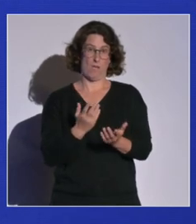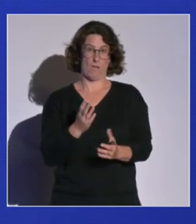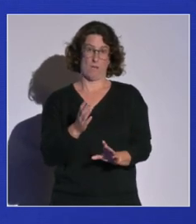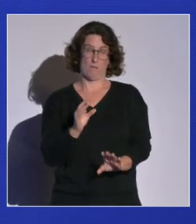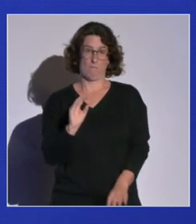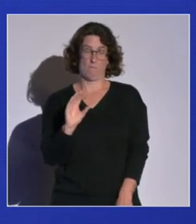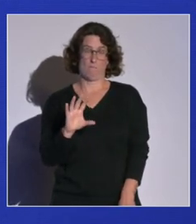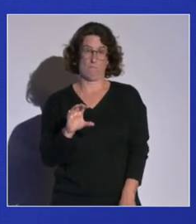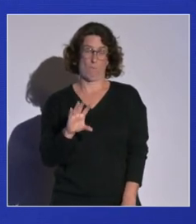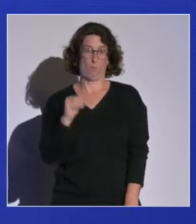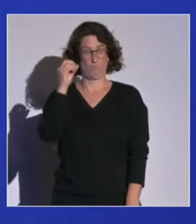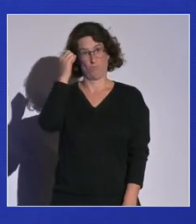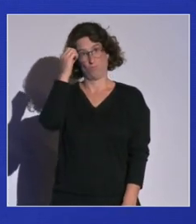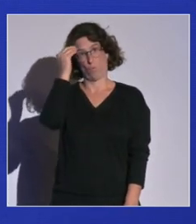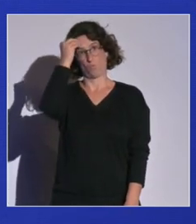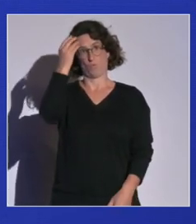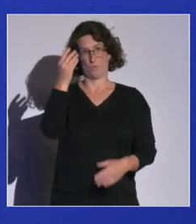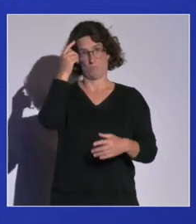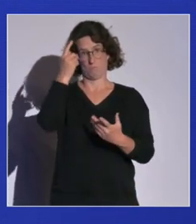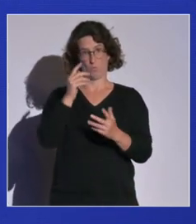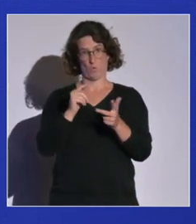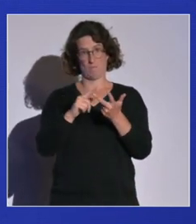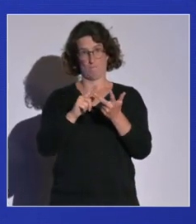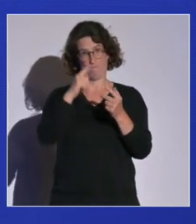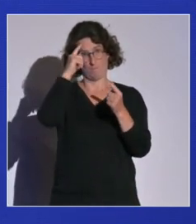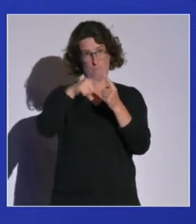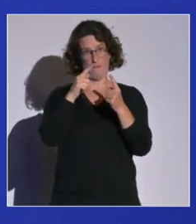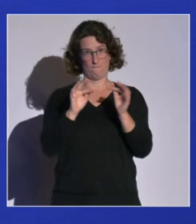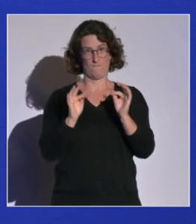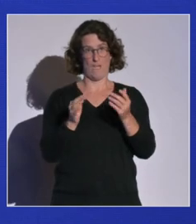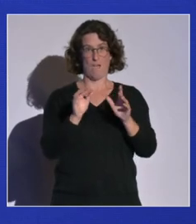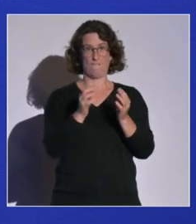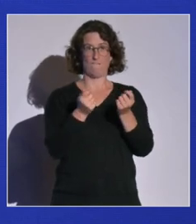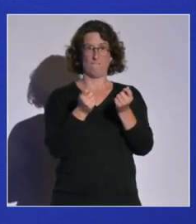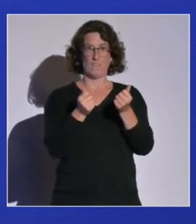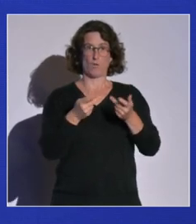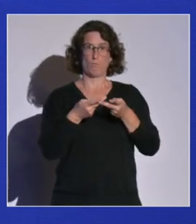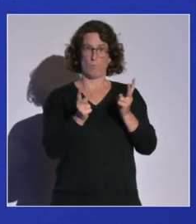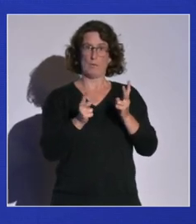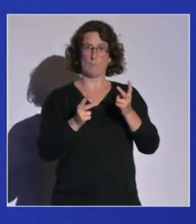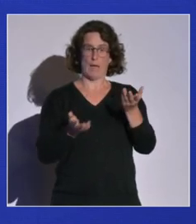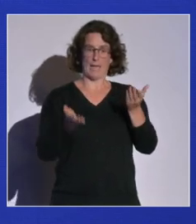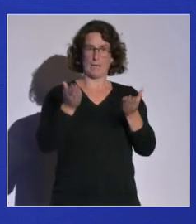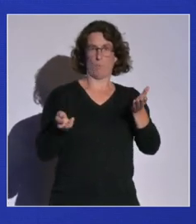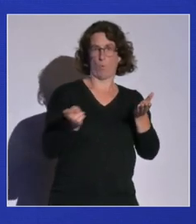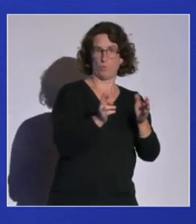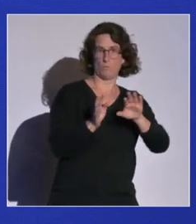de ce troisième plan optimiste qu'est le retour à l'équilibre des finances publiques. Quatrième plan, ça ne vous surprendra pas,